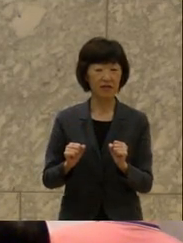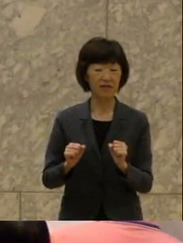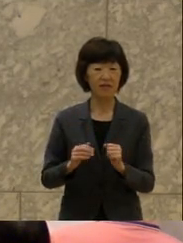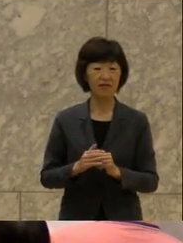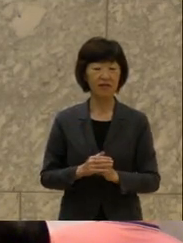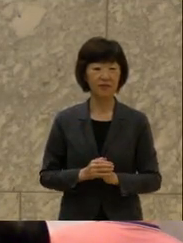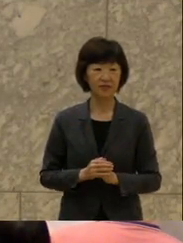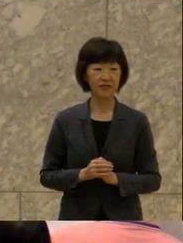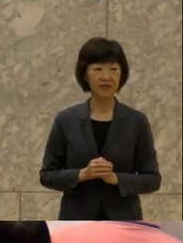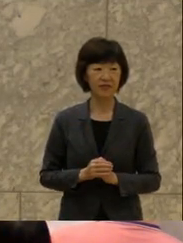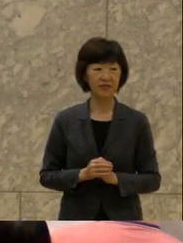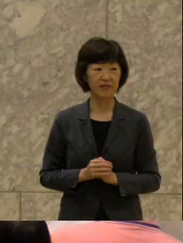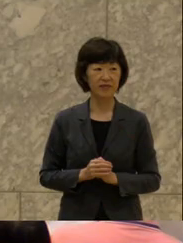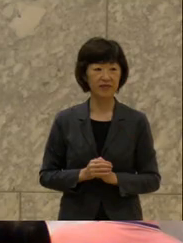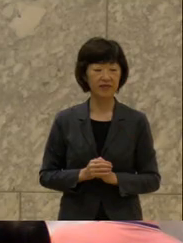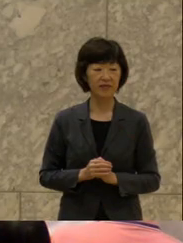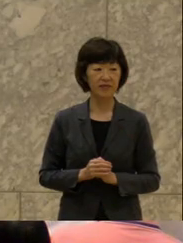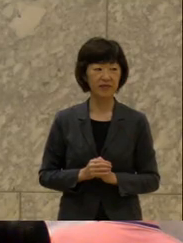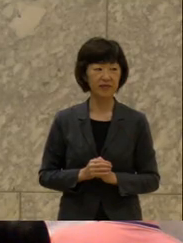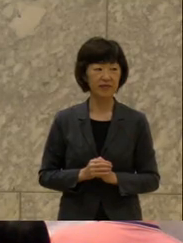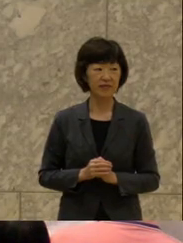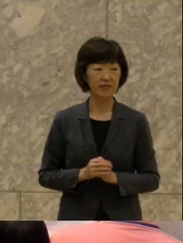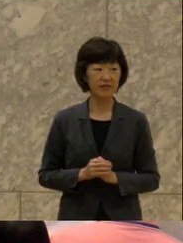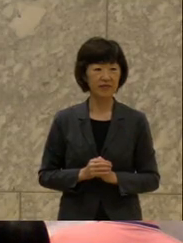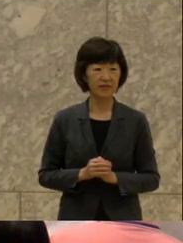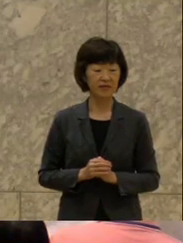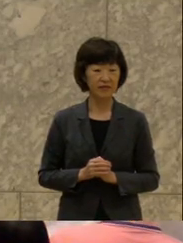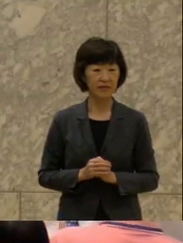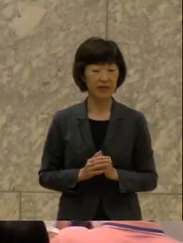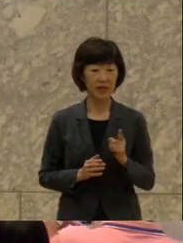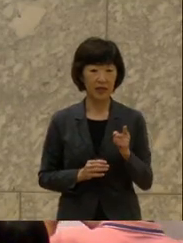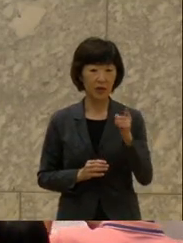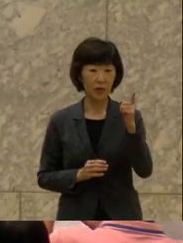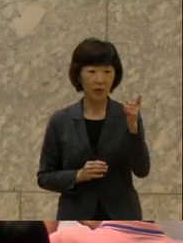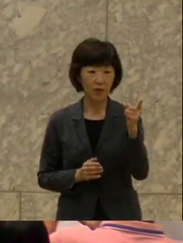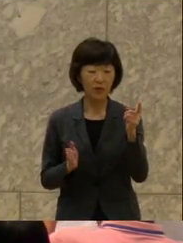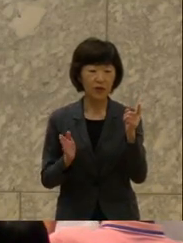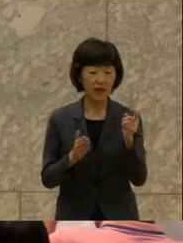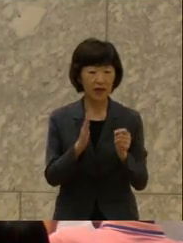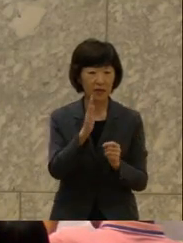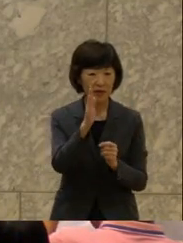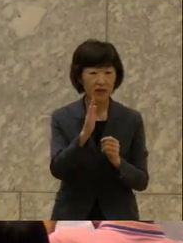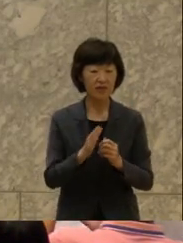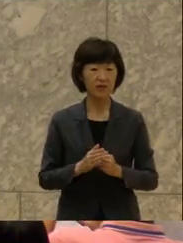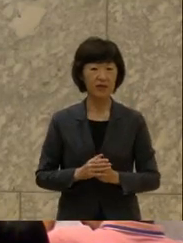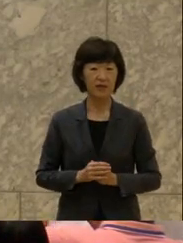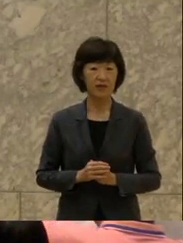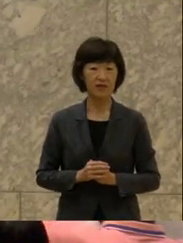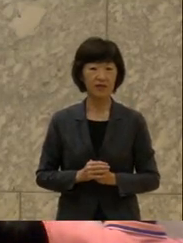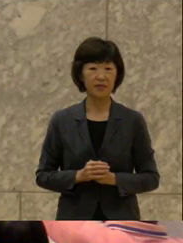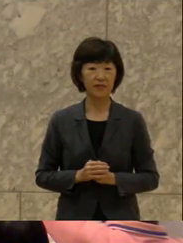て左手側ですねはいあちらの奥の方からお願いいたしますねはい